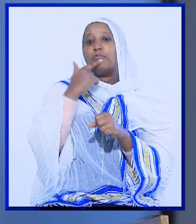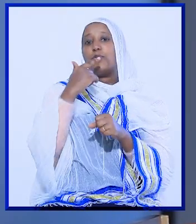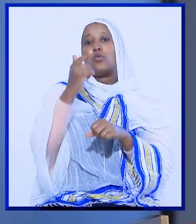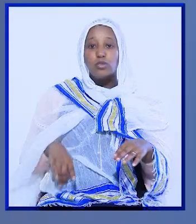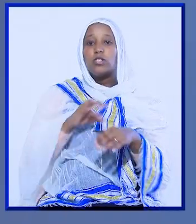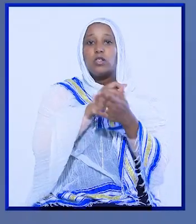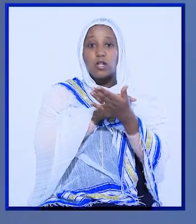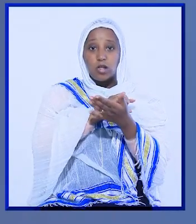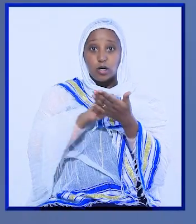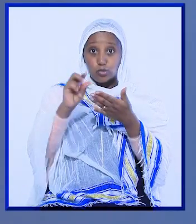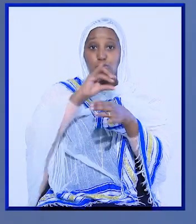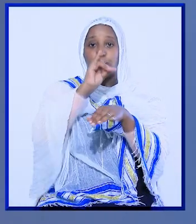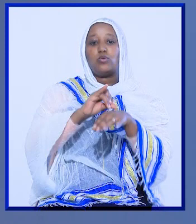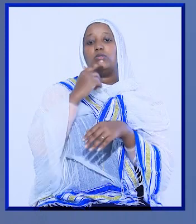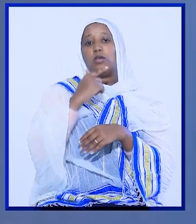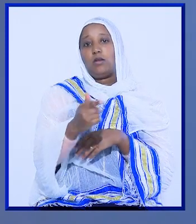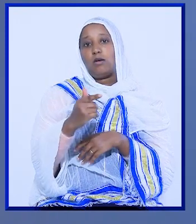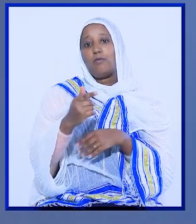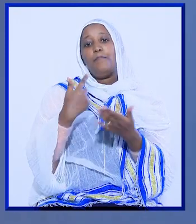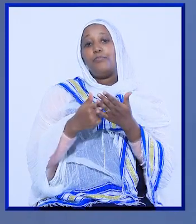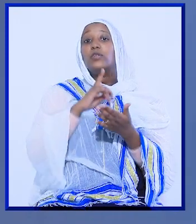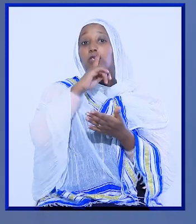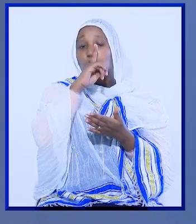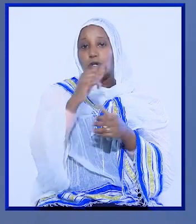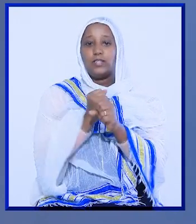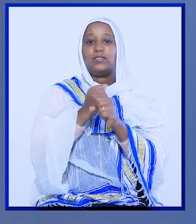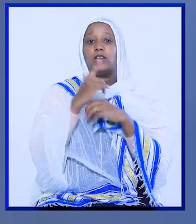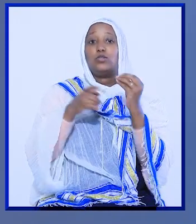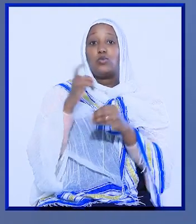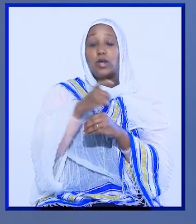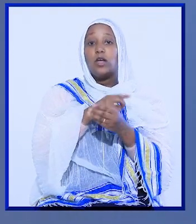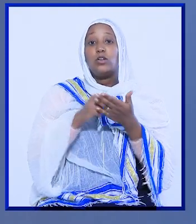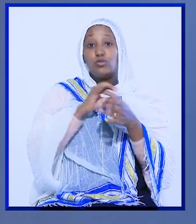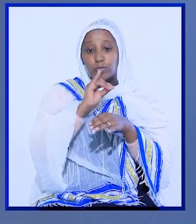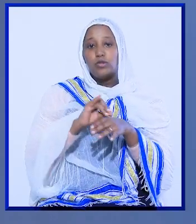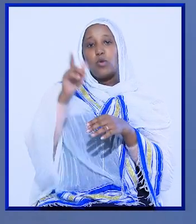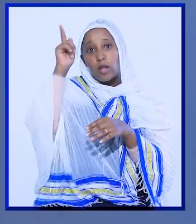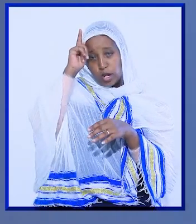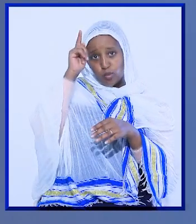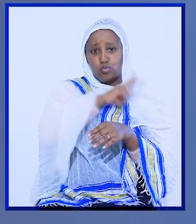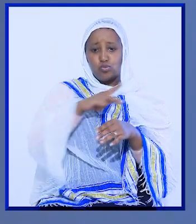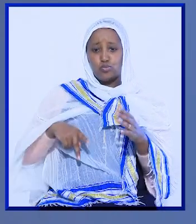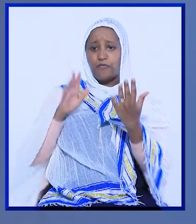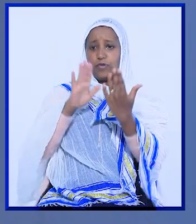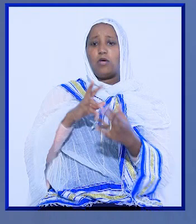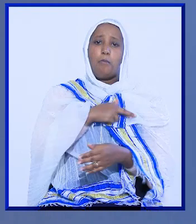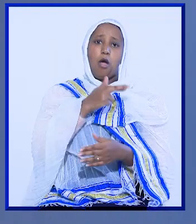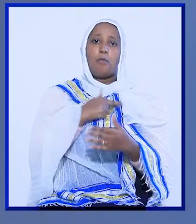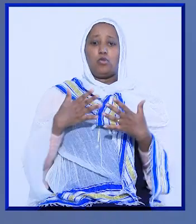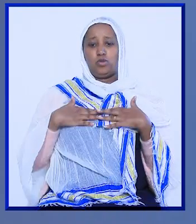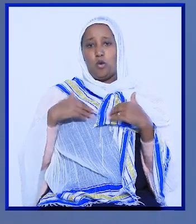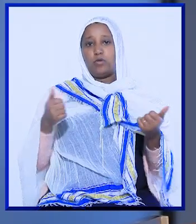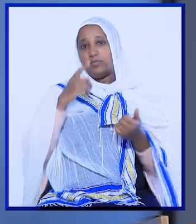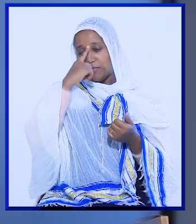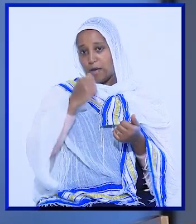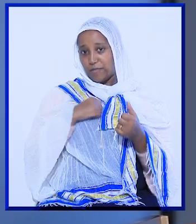ብሎ እግዚአብሔር ለቅዱስ ጴጥሮስ እንደነገረው በዚህ እውነት ላይ የተሰራ ስለሆነ ቅዱስ ጴጥሮስ በነ ኔሮን ቄሳር ፊት በሃይማኖት